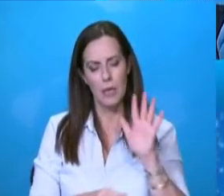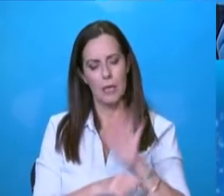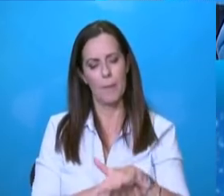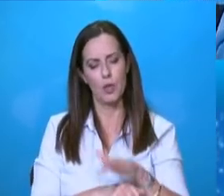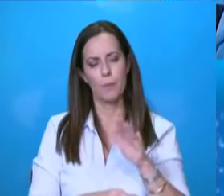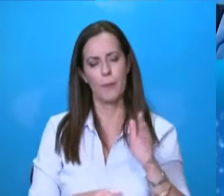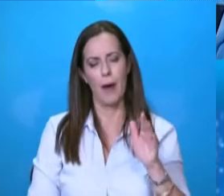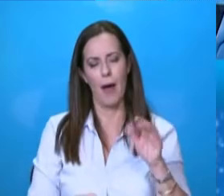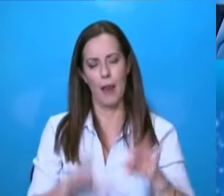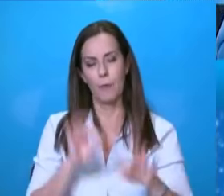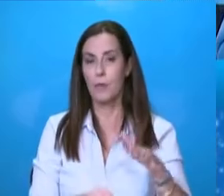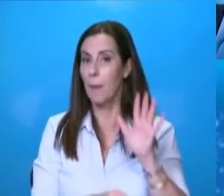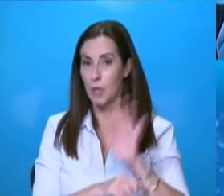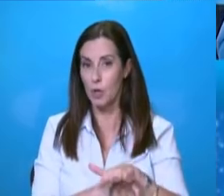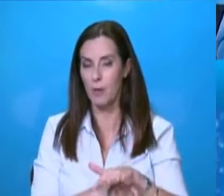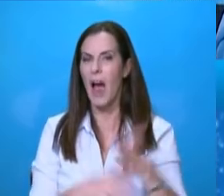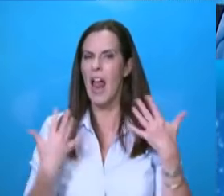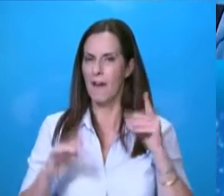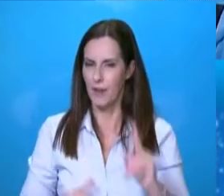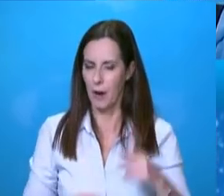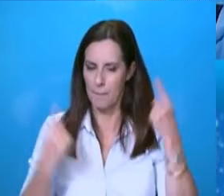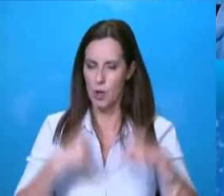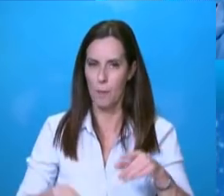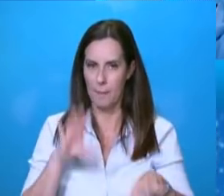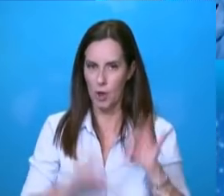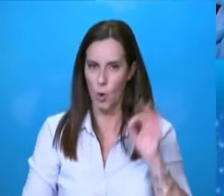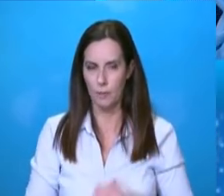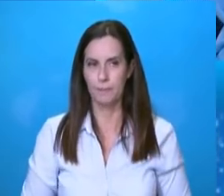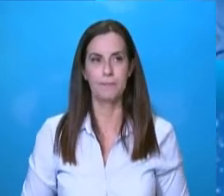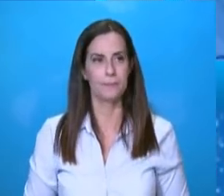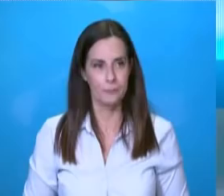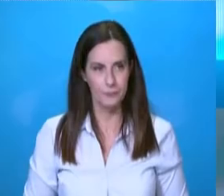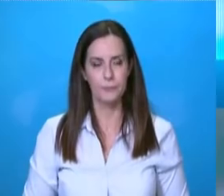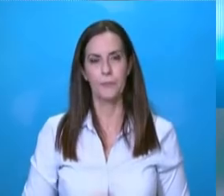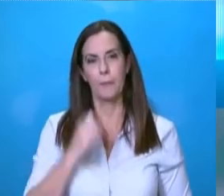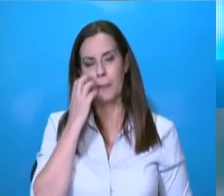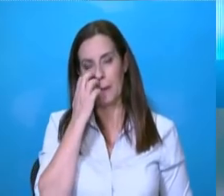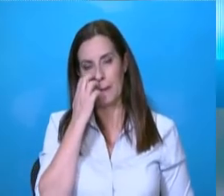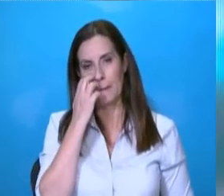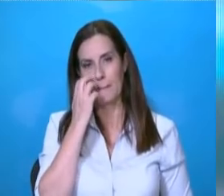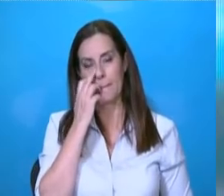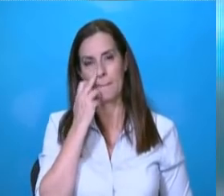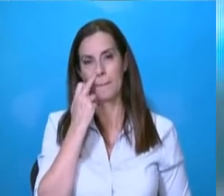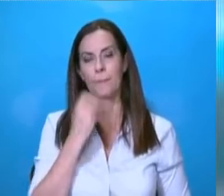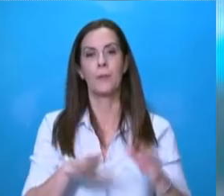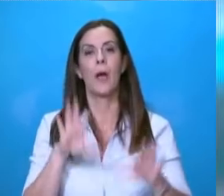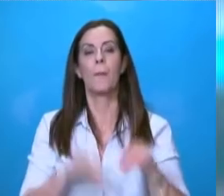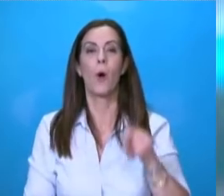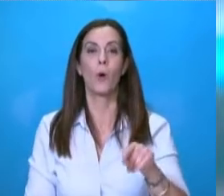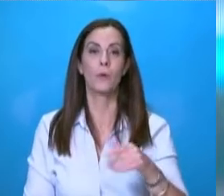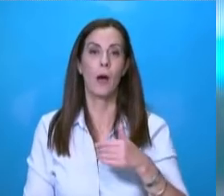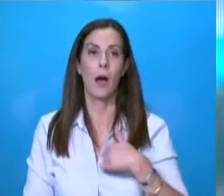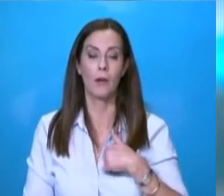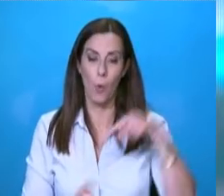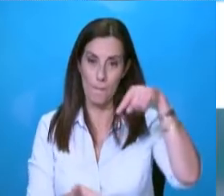הקמפיינים ועשוי להשפיע על אווירה ביום הבחירות. תודה רבה, יערה. בבחירות האלה אנחנו בתאגיד